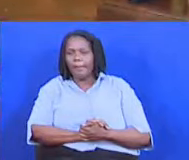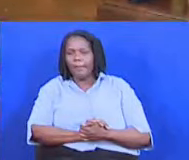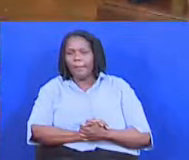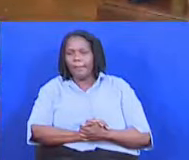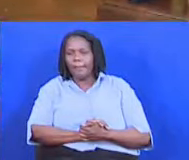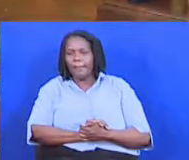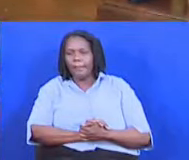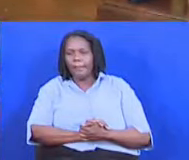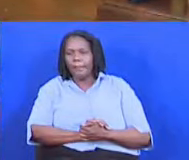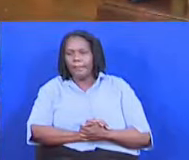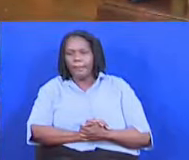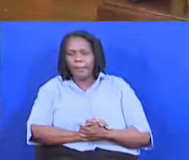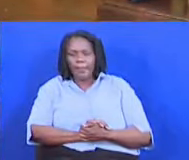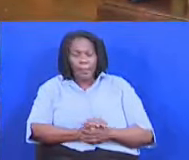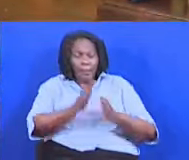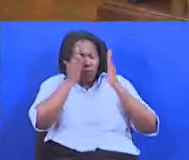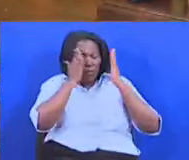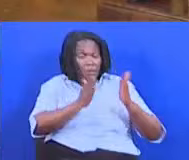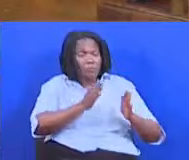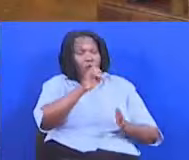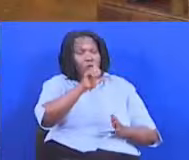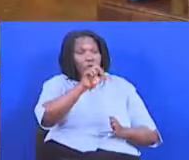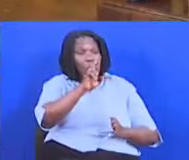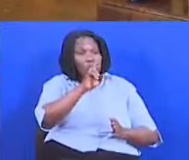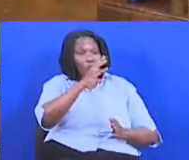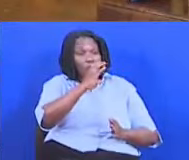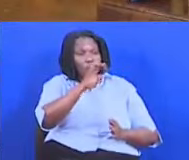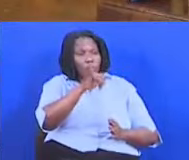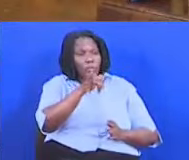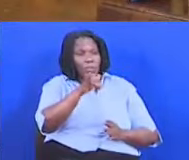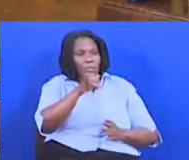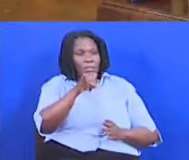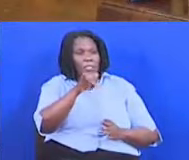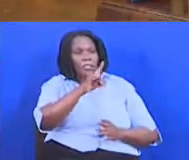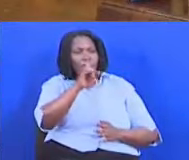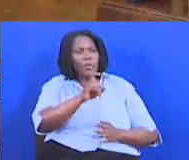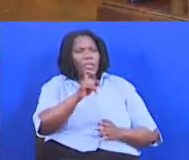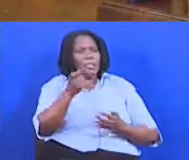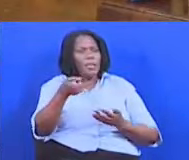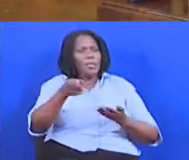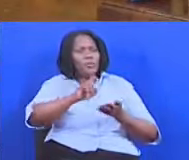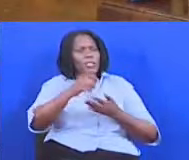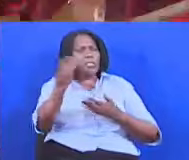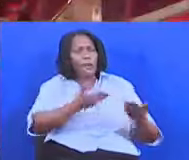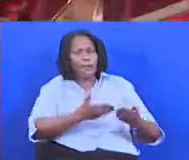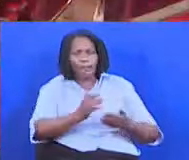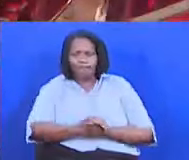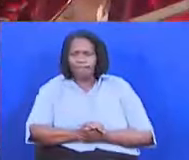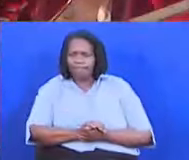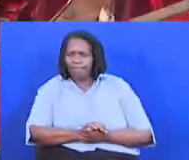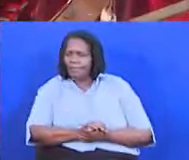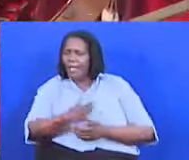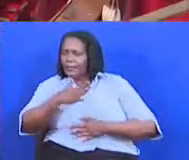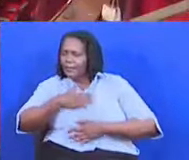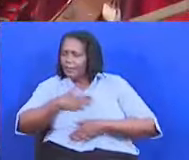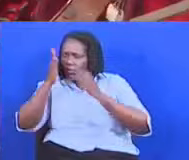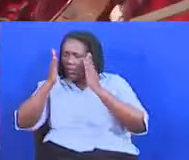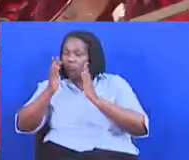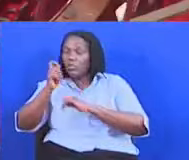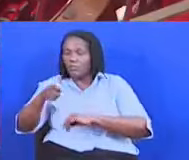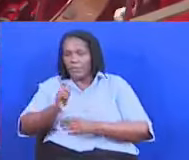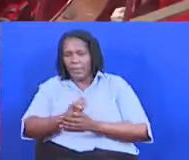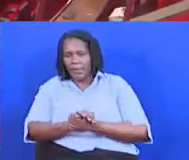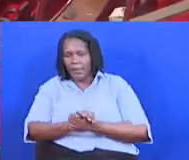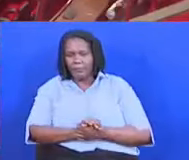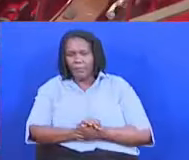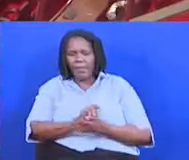Mheshimiwa Lucy Mayenga, swali la nyongeza. Asante sana Mheshimiwa Spika kwa kunipatia nafasi ya kuuliza swali dogo la nyongeza. Mikakati